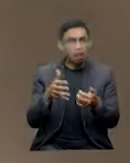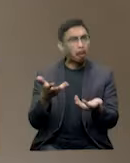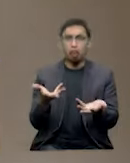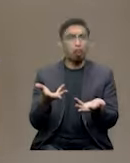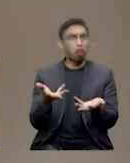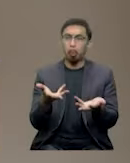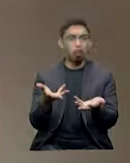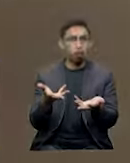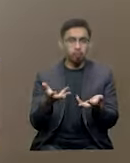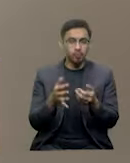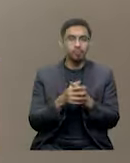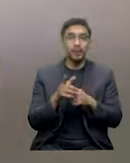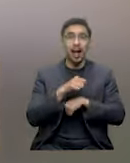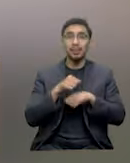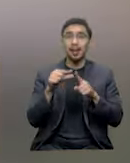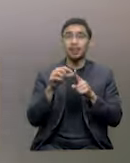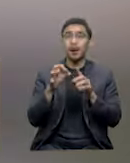Aduh.